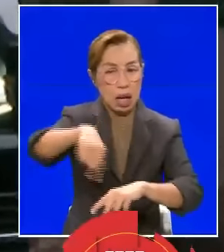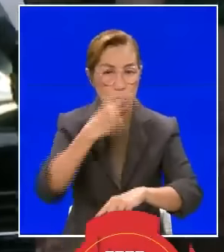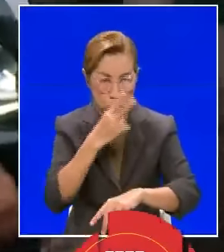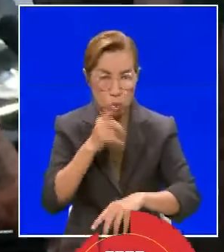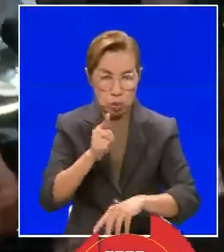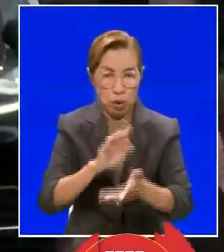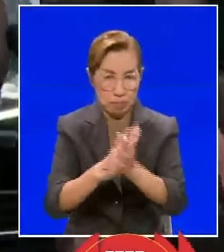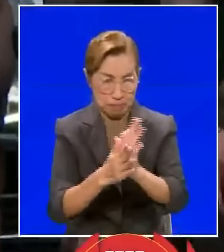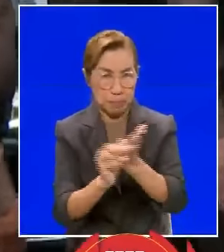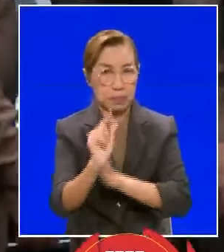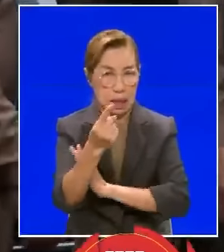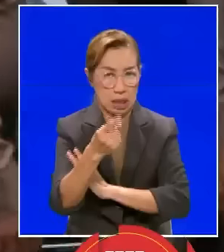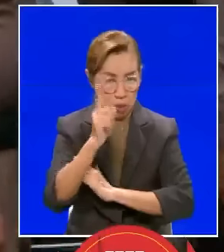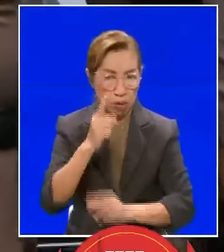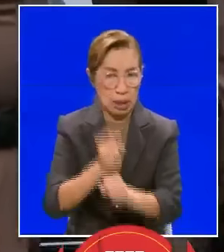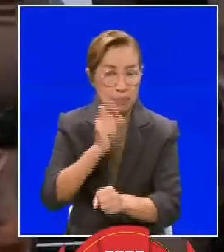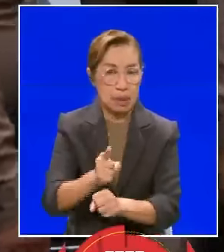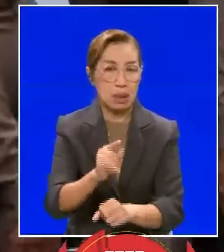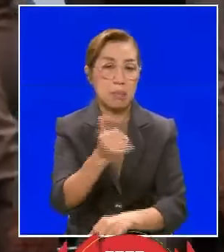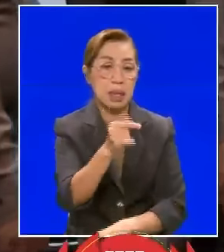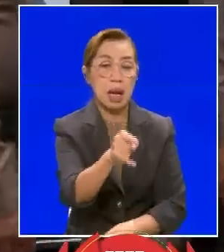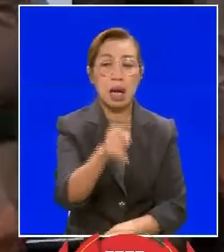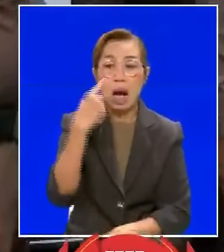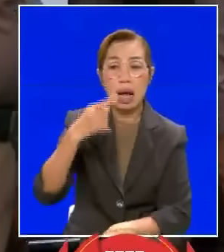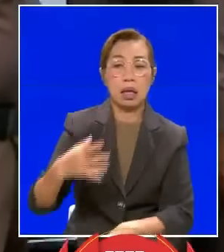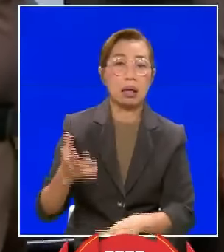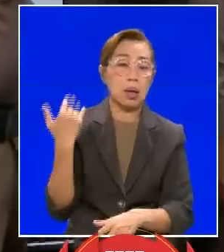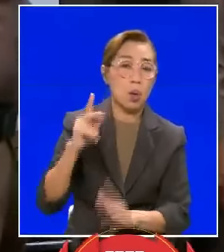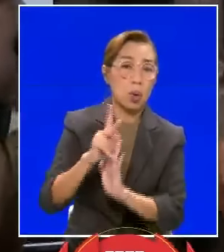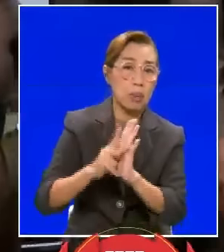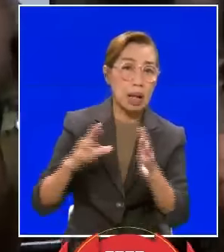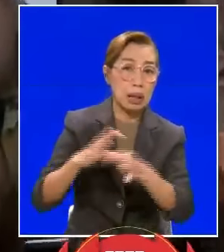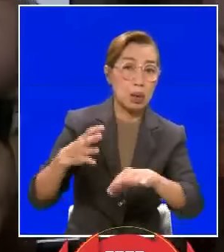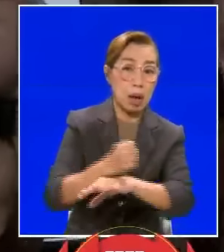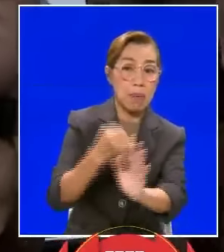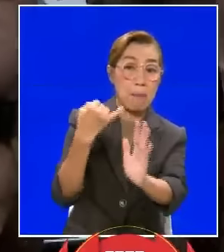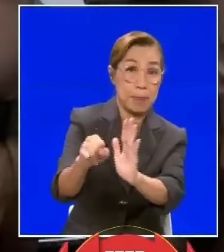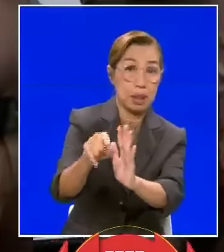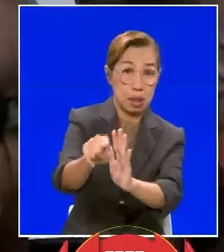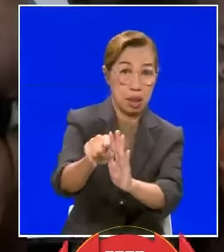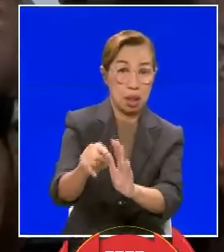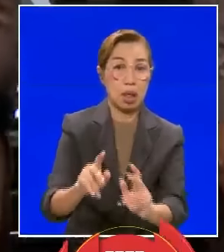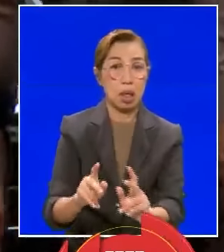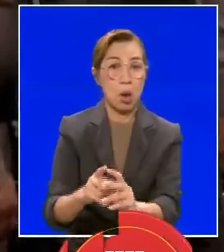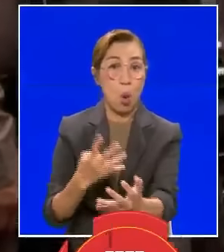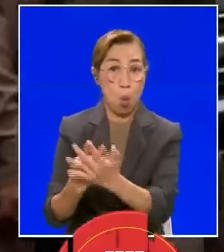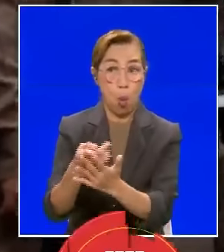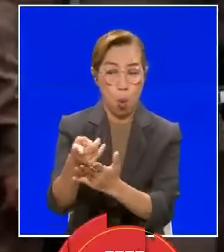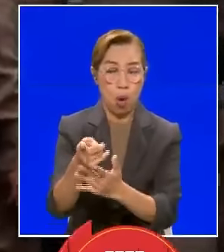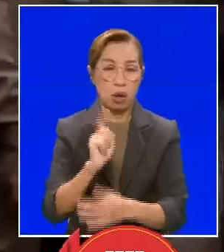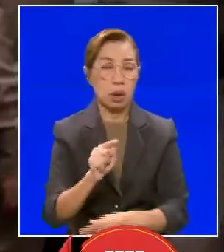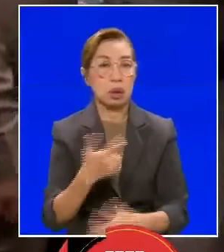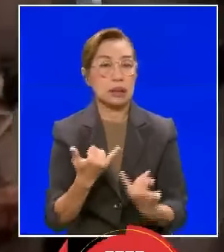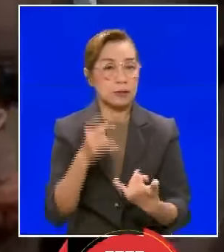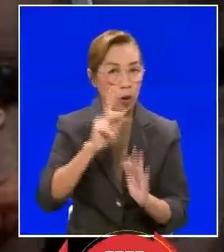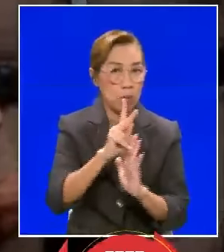ได้ก็มีหลายเรื่องเช่นอาจจะไปนิรโทษกรรมคดีการเมืองที่เรื่องอยู่ในคณะกรรมการวิสามันข้อถกเถียงสำคัญที่ยังไม่ยุ